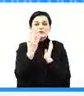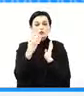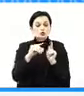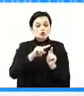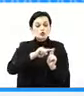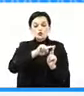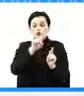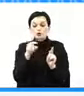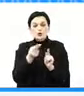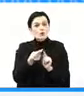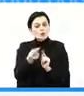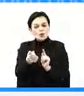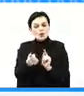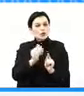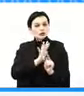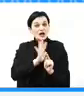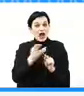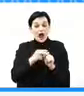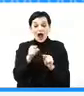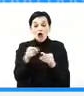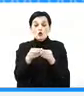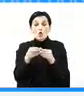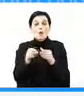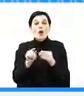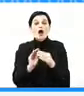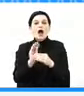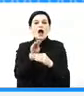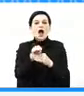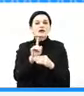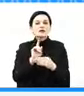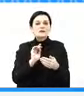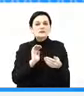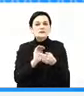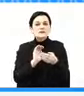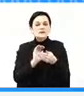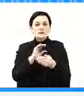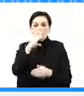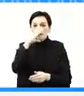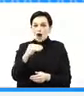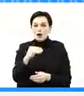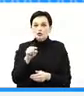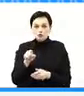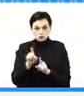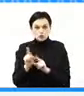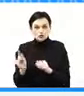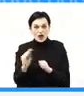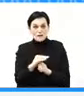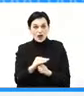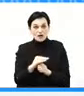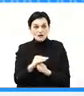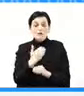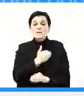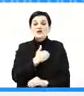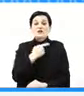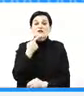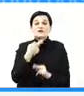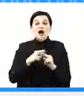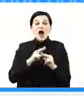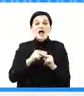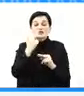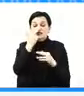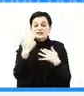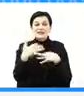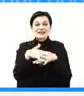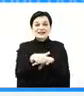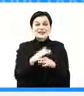გადაიხდიდა ან პირიქით და ამ კომპონენტს ემატება მიკროავტობუსები. თუმცა აქ უნდა აღნიშნო ის, რომ ეს ინტეგრირებული